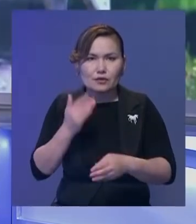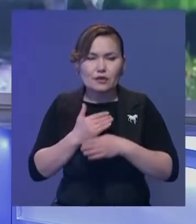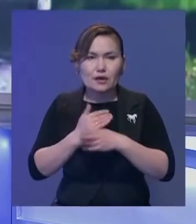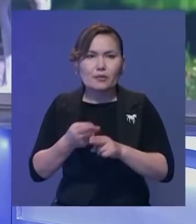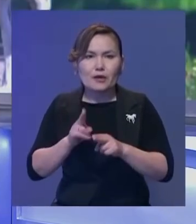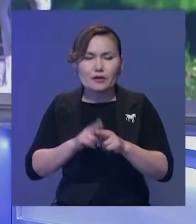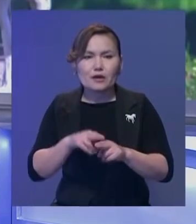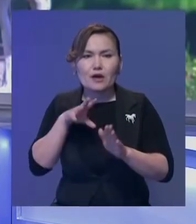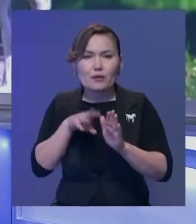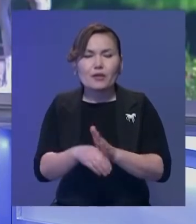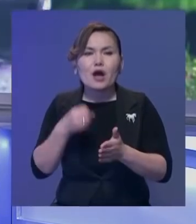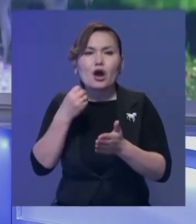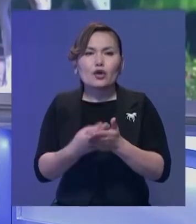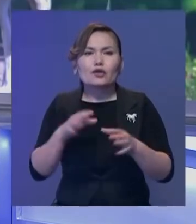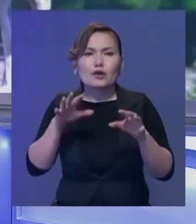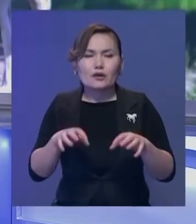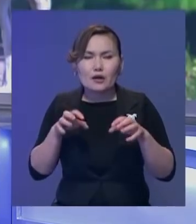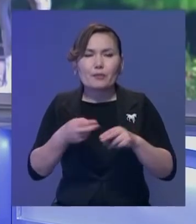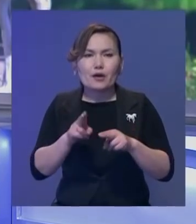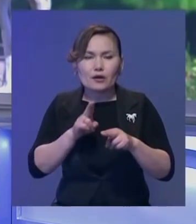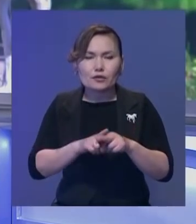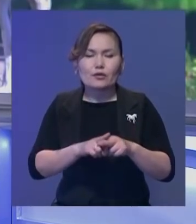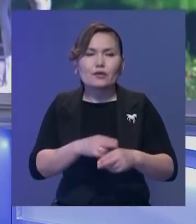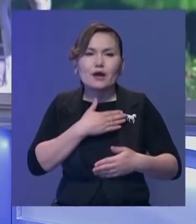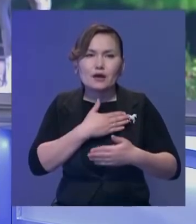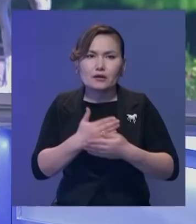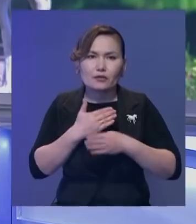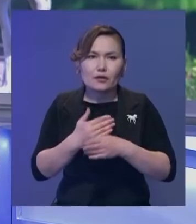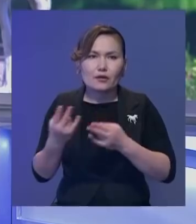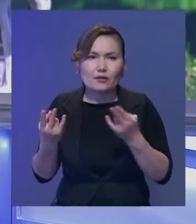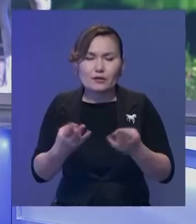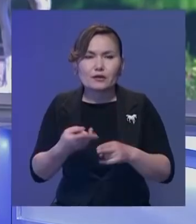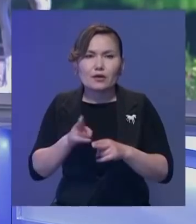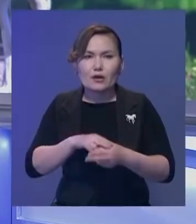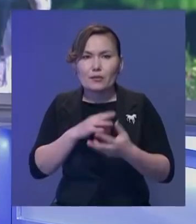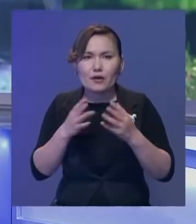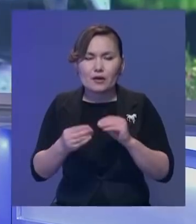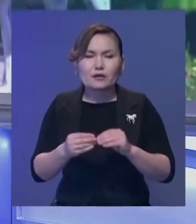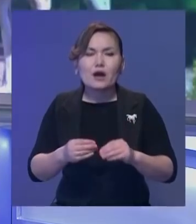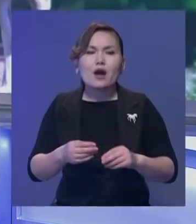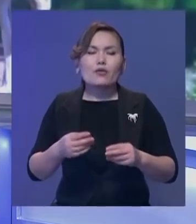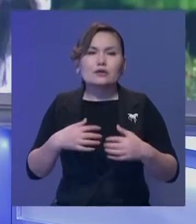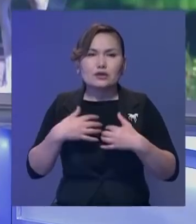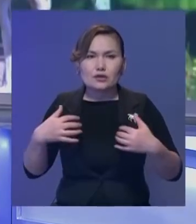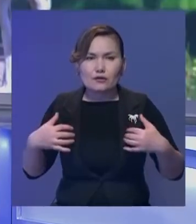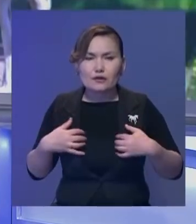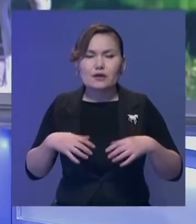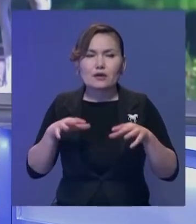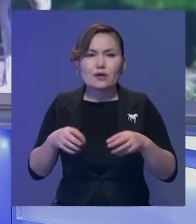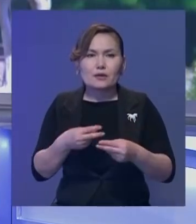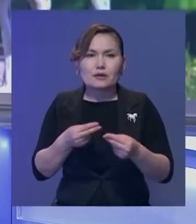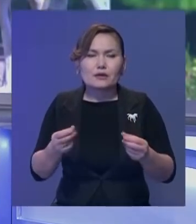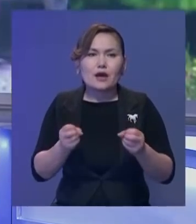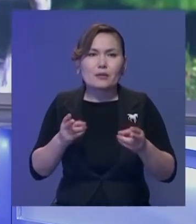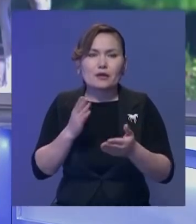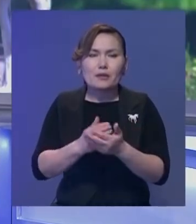Жеті қазынаға жататын құндылығымызды ертерек есепке алмаса, өзге ел емденіп немесе құрып кетуі мүмкін, дейді. Ол жыл сайын